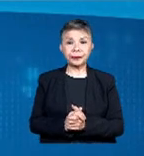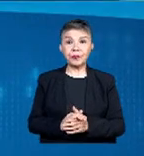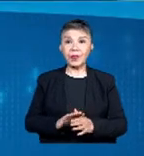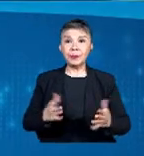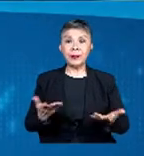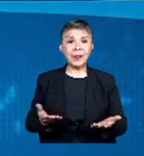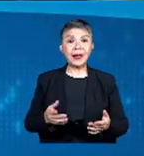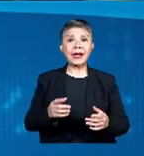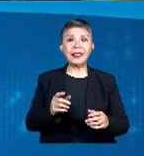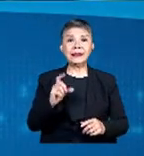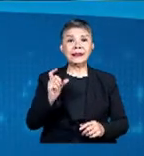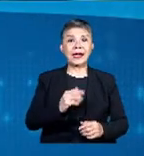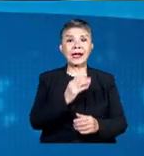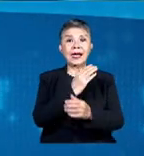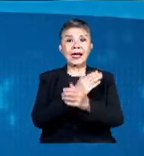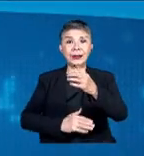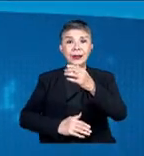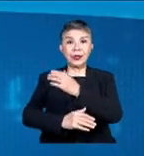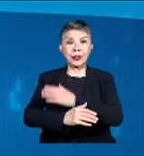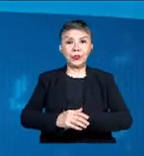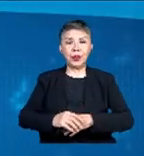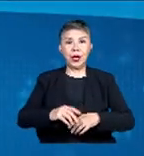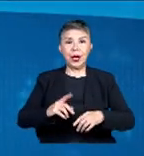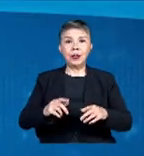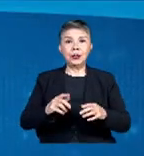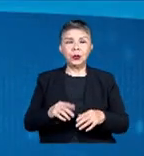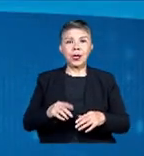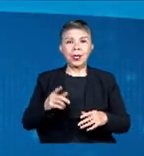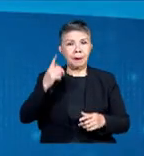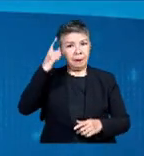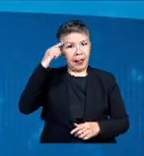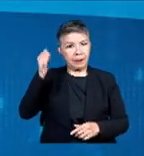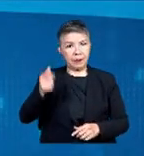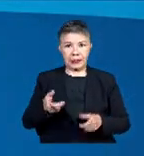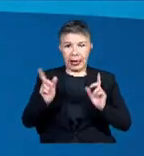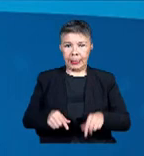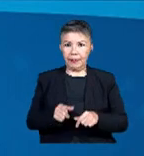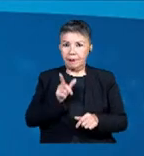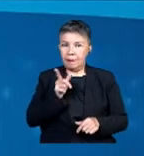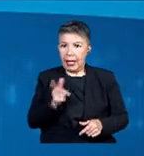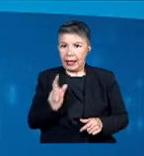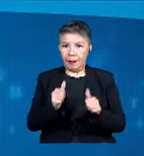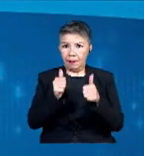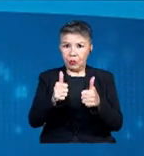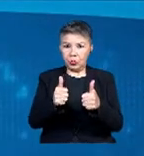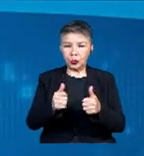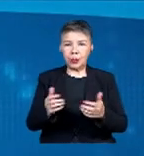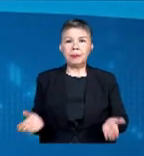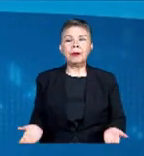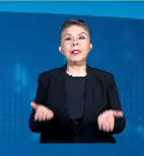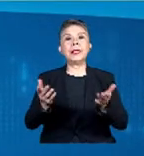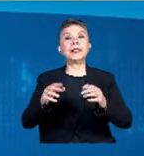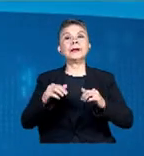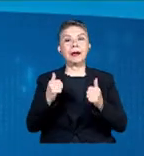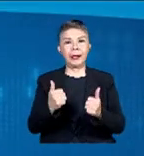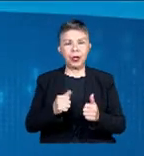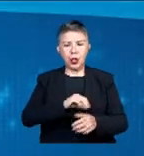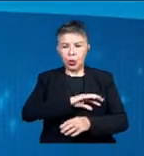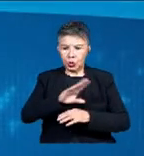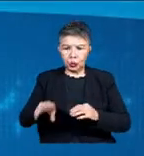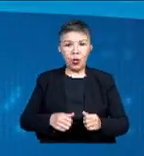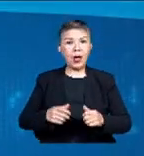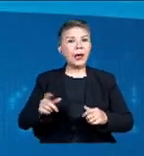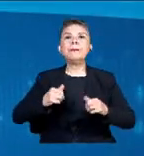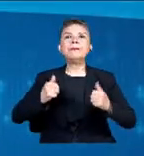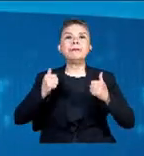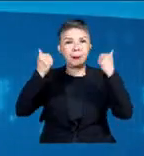Bagaimana penyandang disabilitas, atlet-atlet ini sudah berlatih, sudah terus memberikan yang terbaik. Semua menjadi